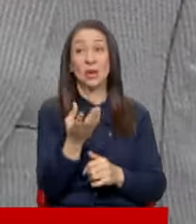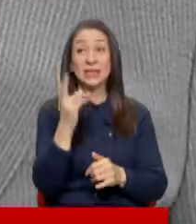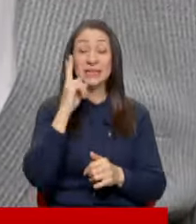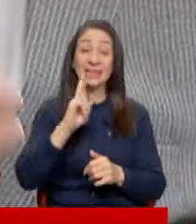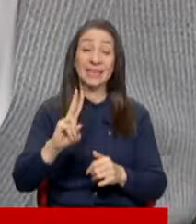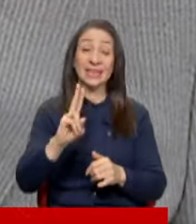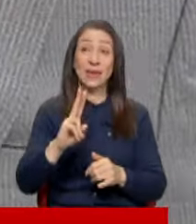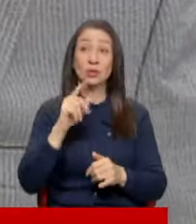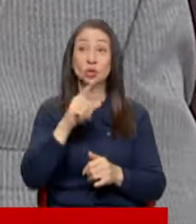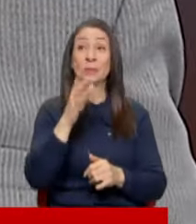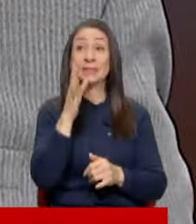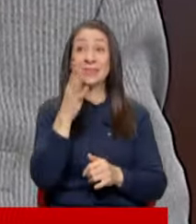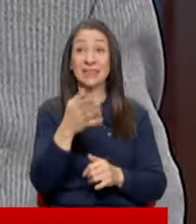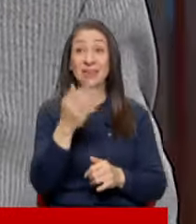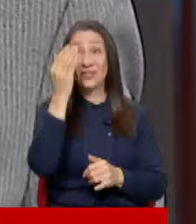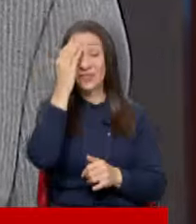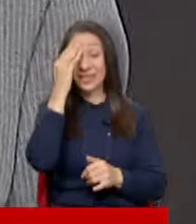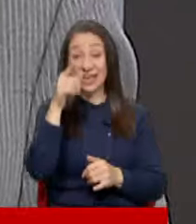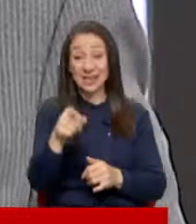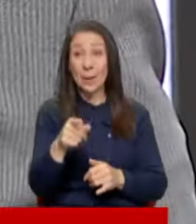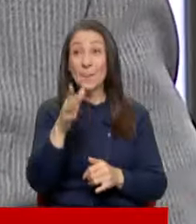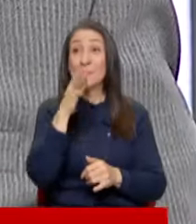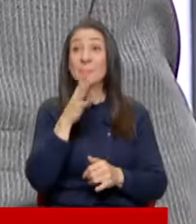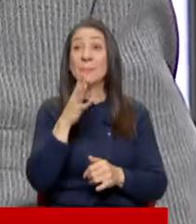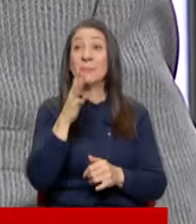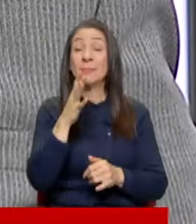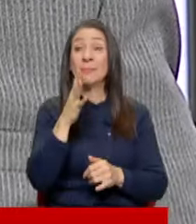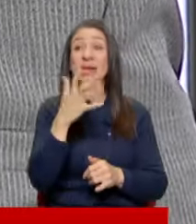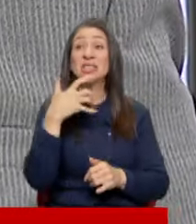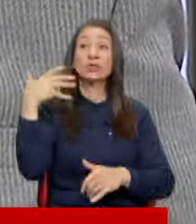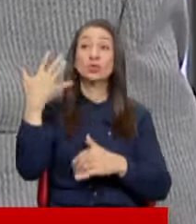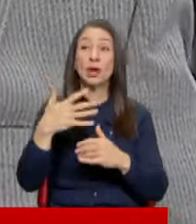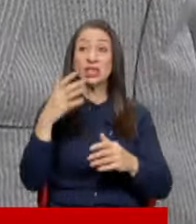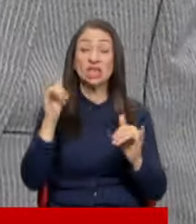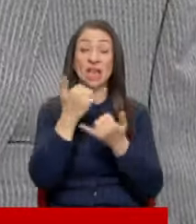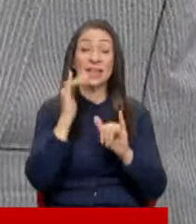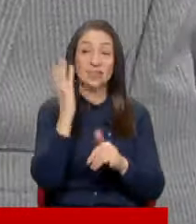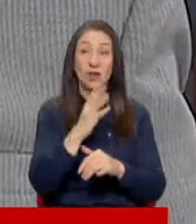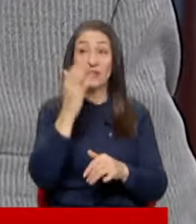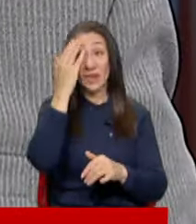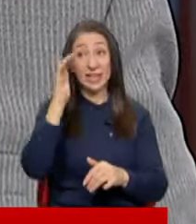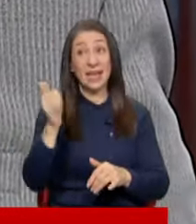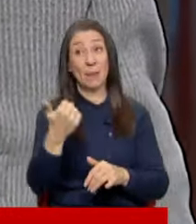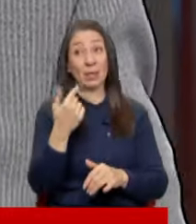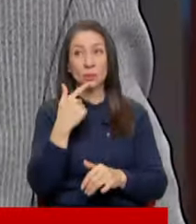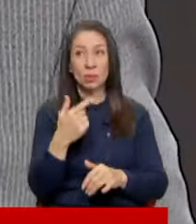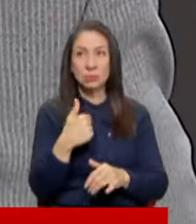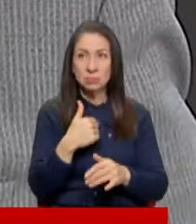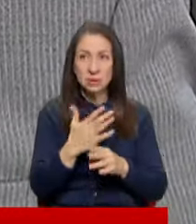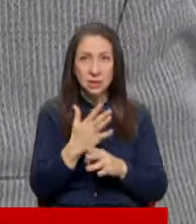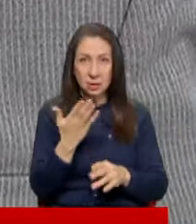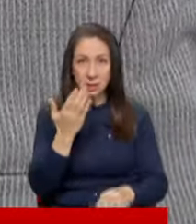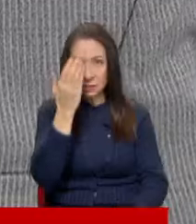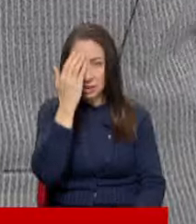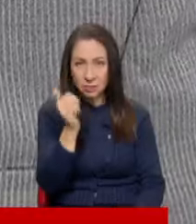zenginler şunu bilsin ki fakirlerden 500 sonra cennete gidecekler fakirliğin kıymetini bilelim biz niye biliyoruz